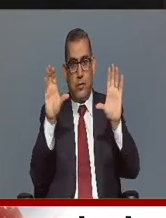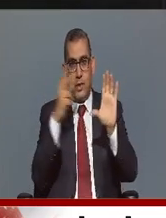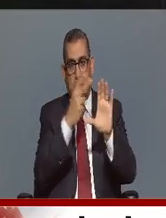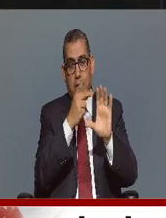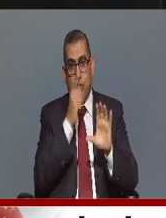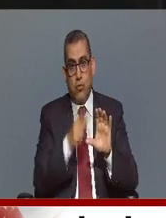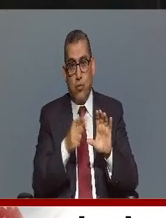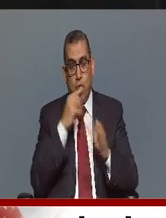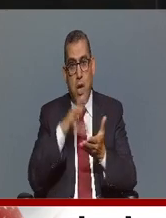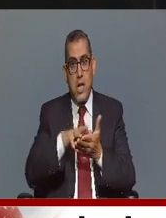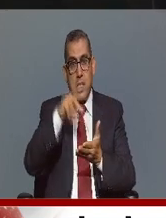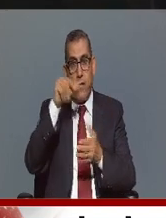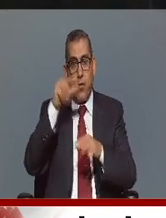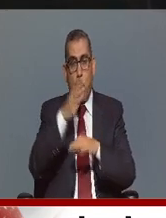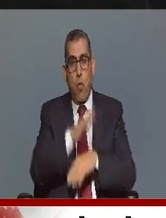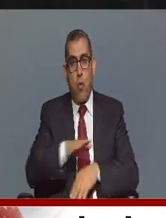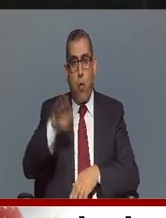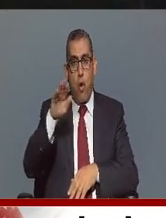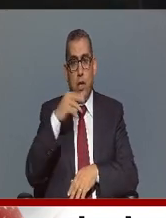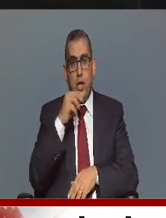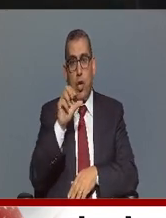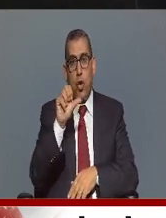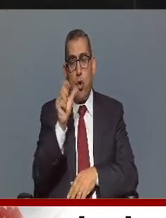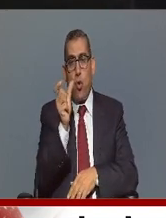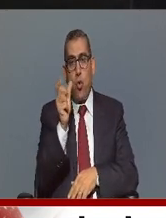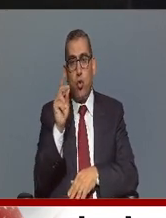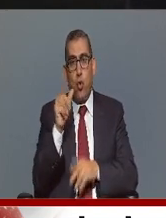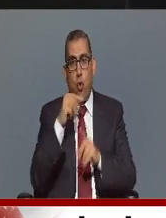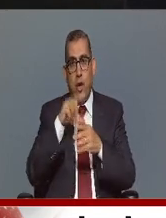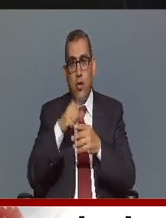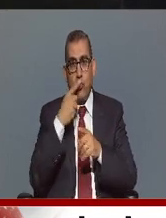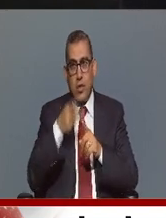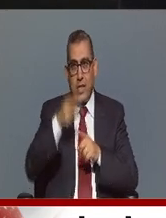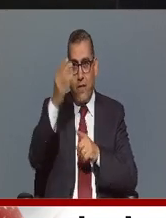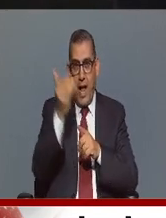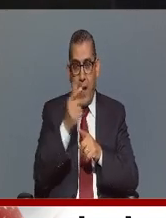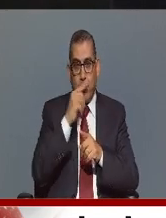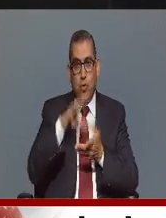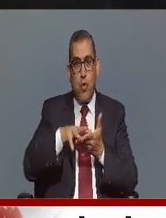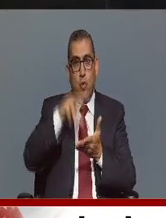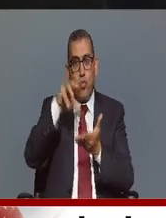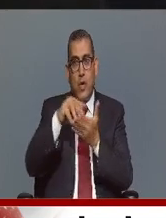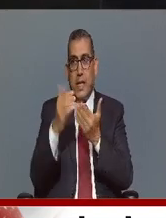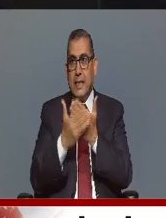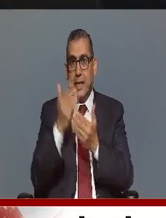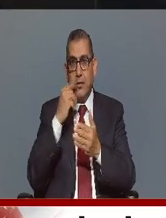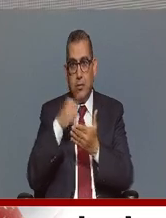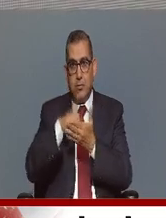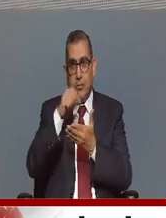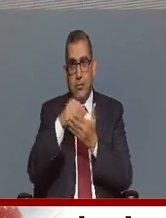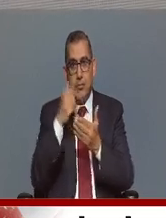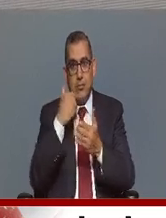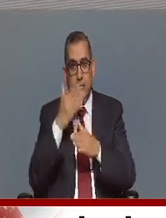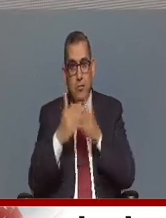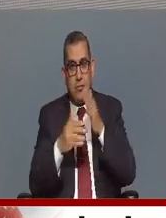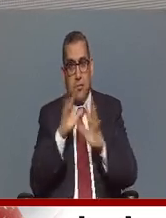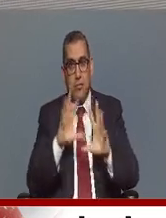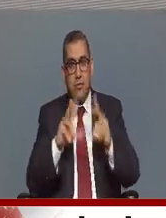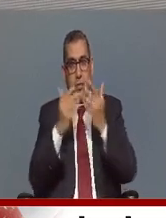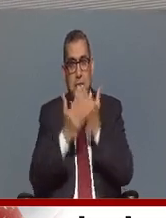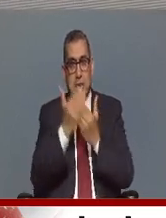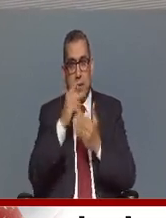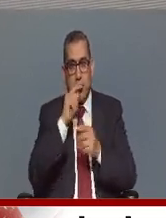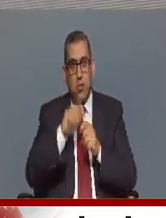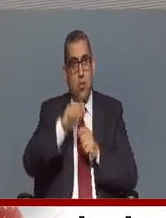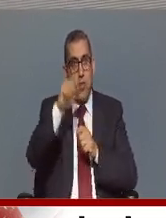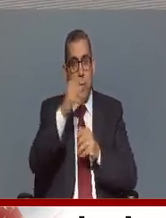قصر ثقافة وادي النطرون، وبيراعى في إنشاء القصور الجديدة العمارة البيئية بالذات في المناطق